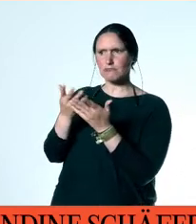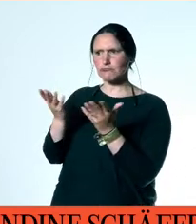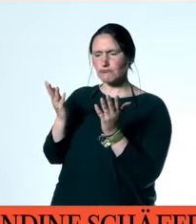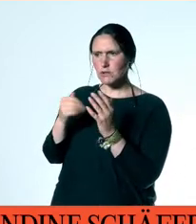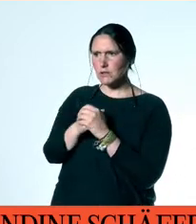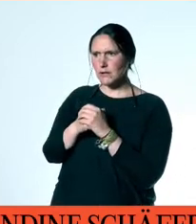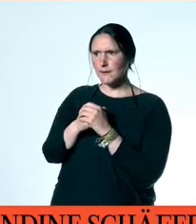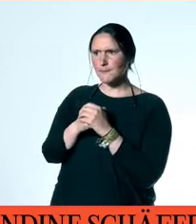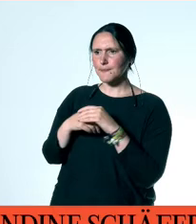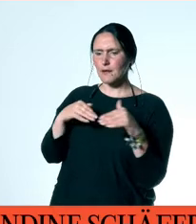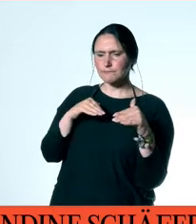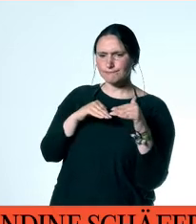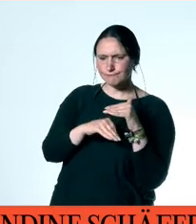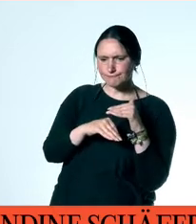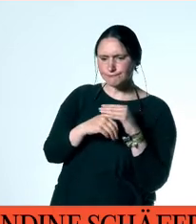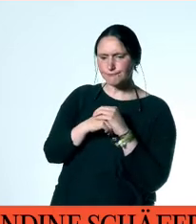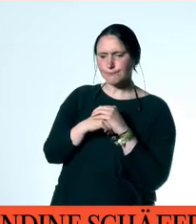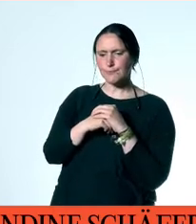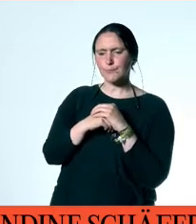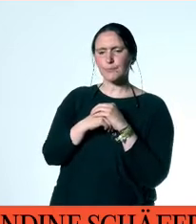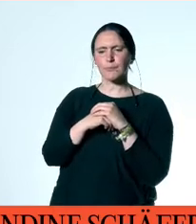für die Menschen in der Gesellschaft.